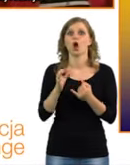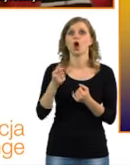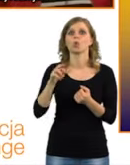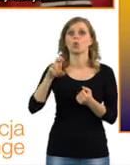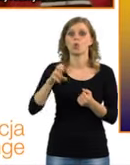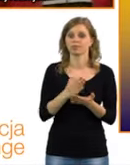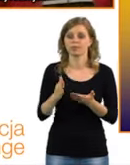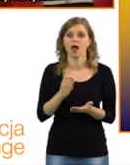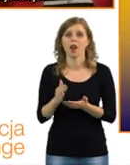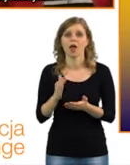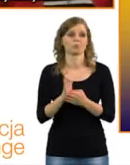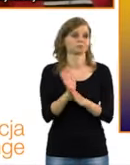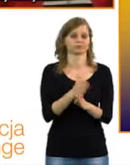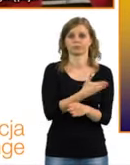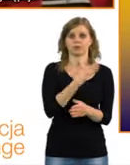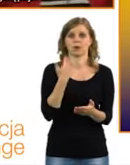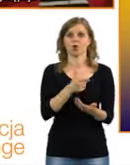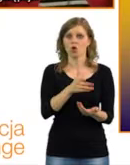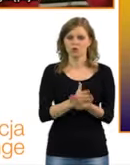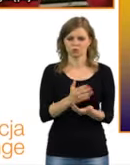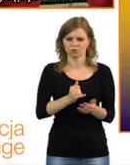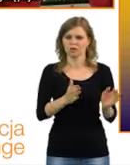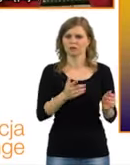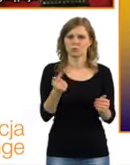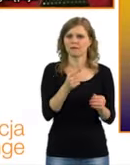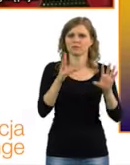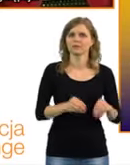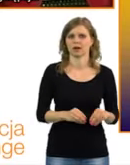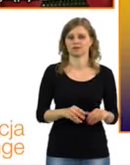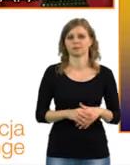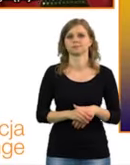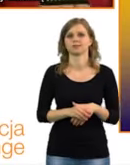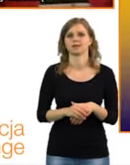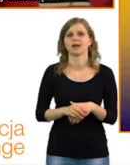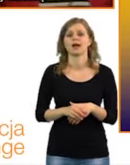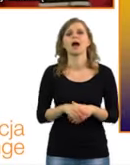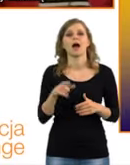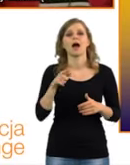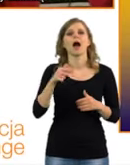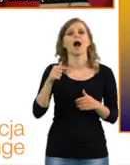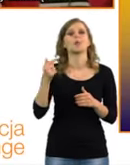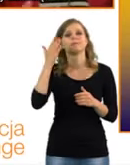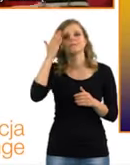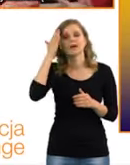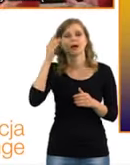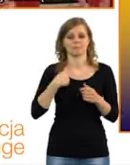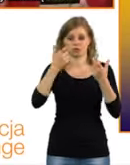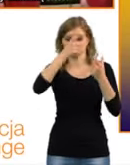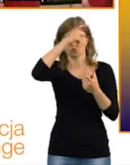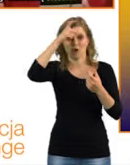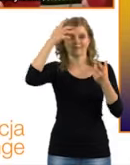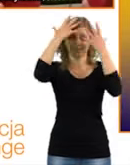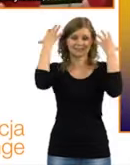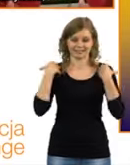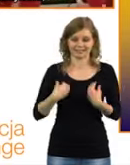odruch i nadal się utrzymuje taki, który już dawno powinien wygasnąć. A podkreślałam, że jesteśmy